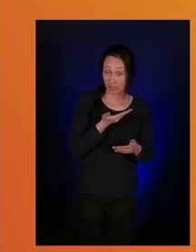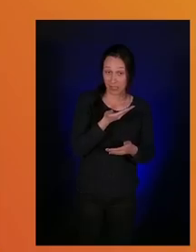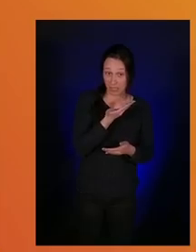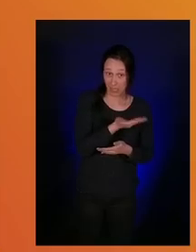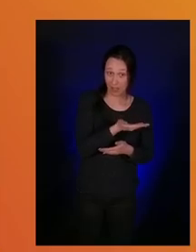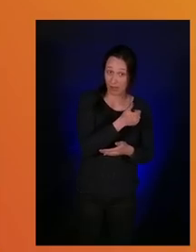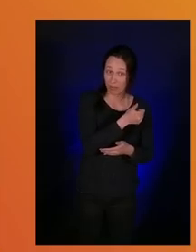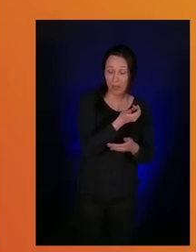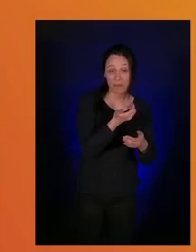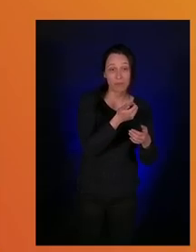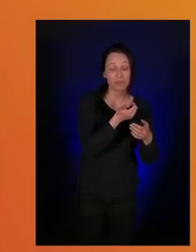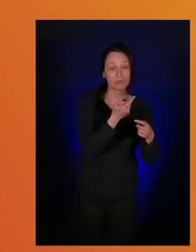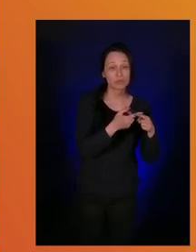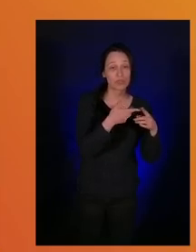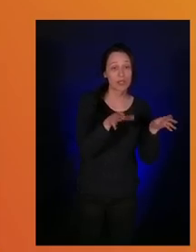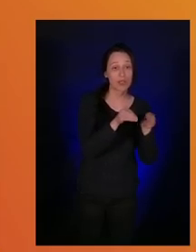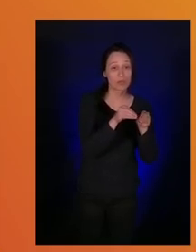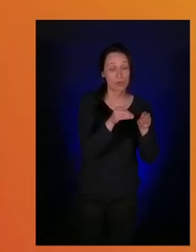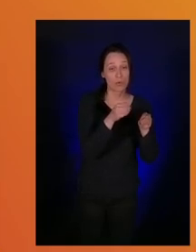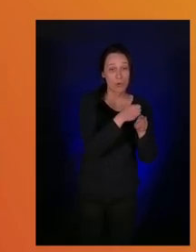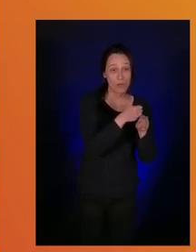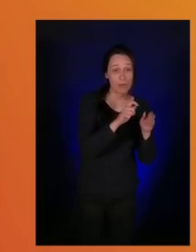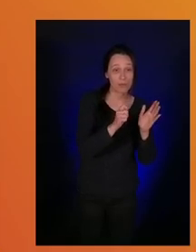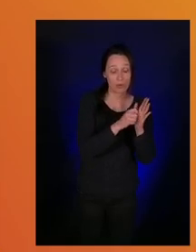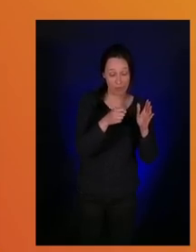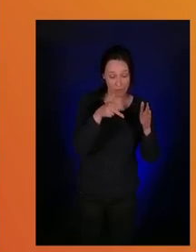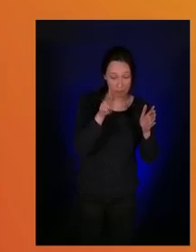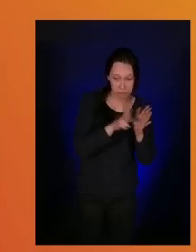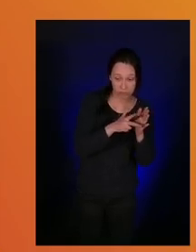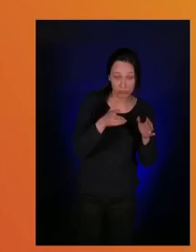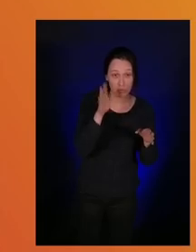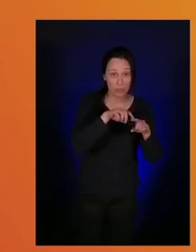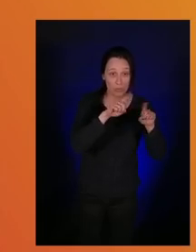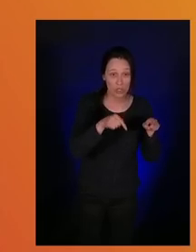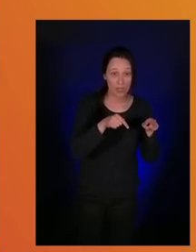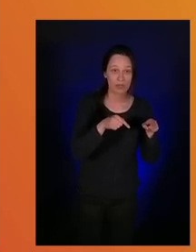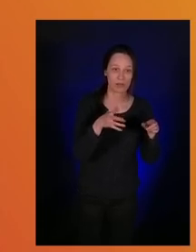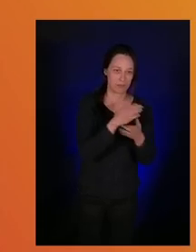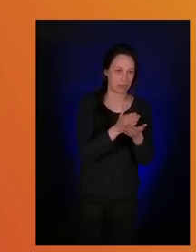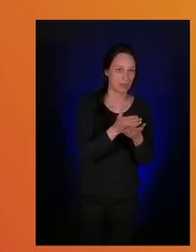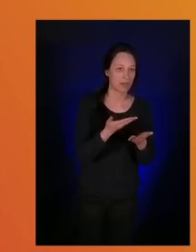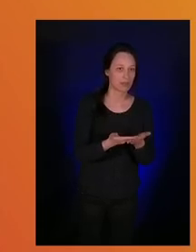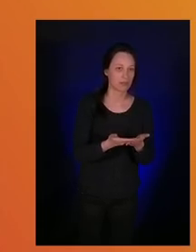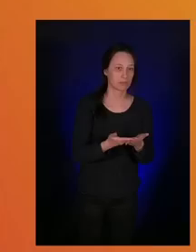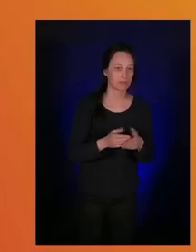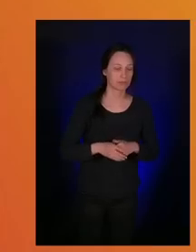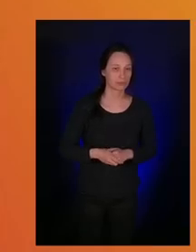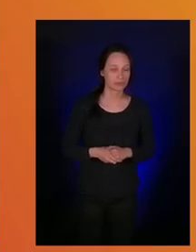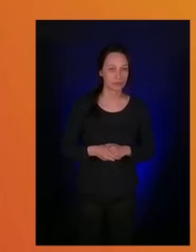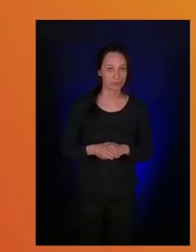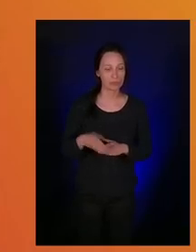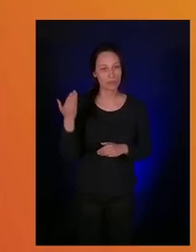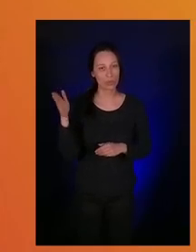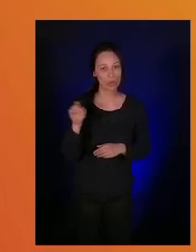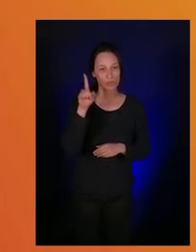doit voter ou faire approuver les budgets. Autre question, auquel moi, je charge de répondre, si